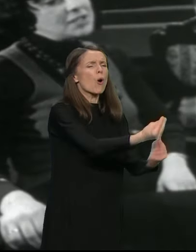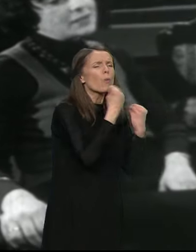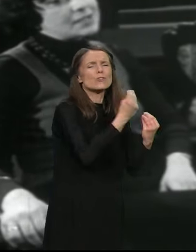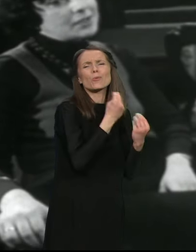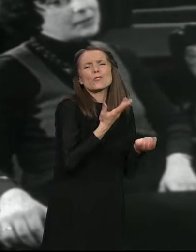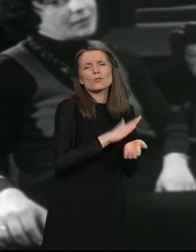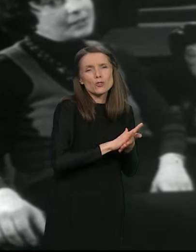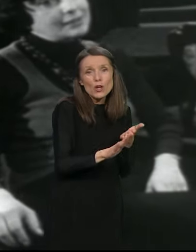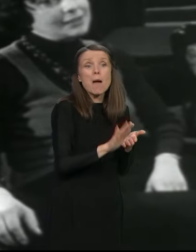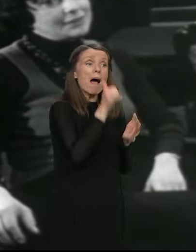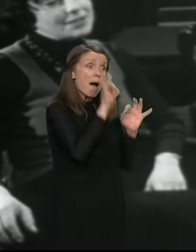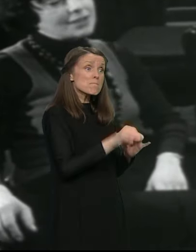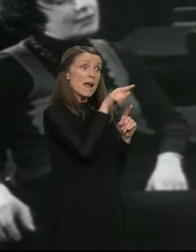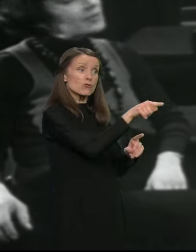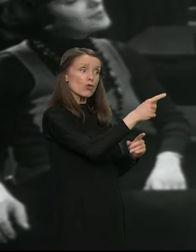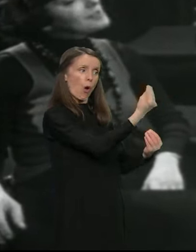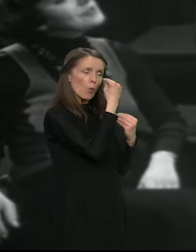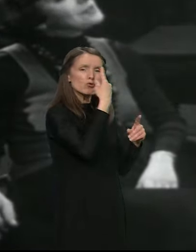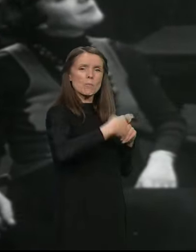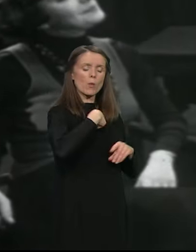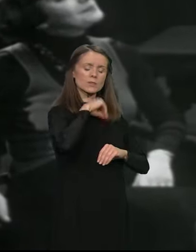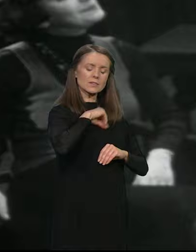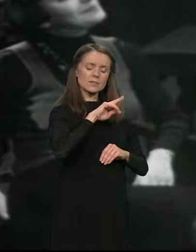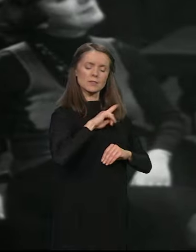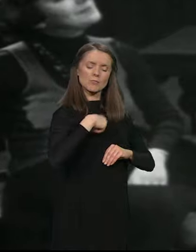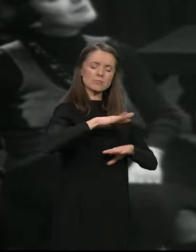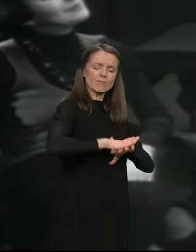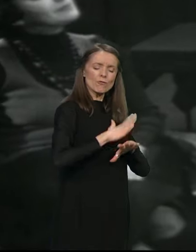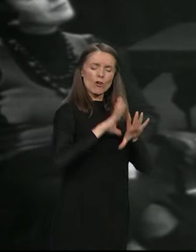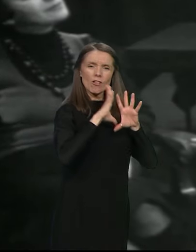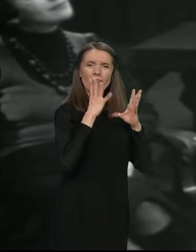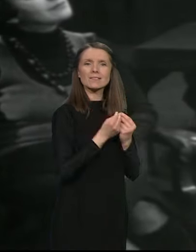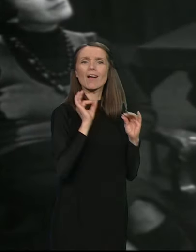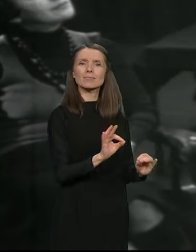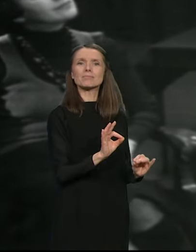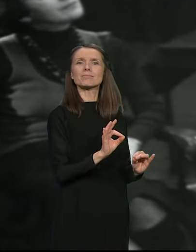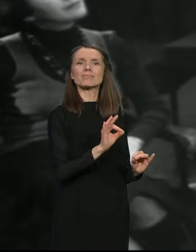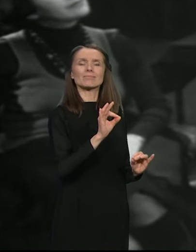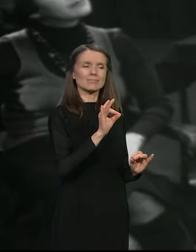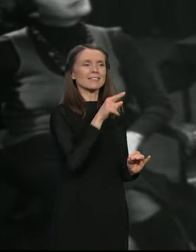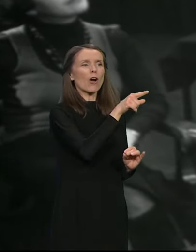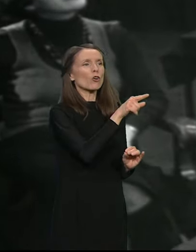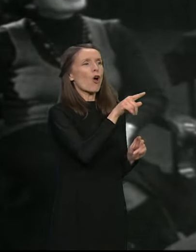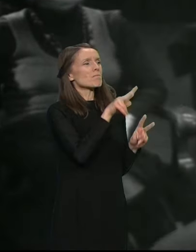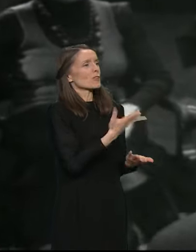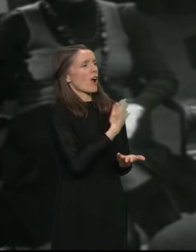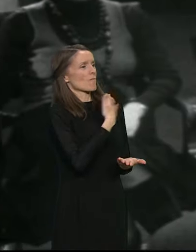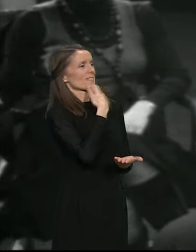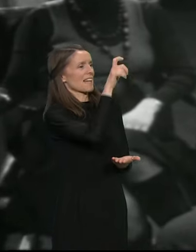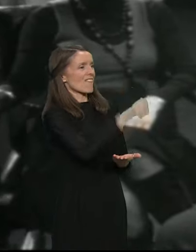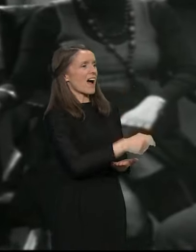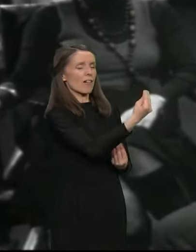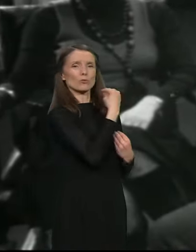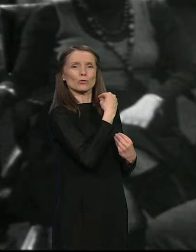takva. Ali sam bila očigledno pogodan materijal. Tako da je on bio neka vrsta Pigmaliona u tom smislu